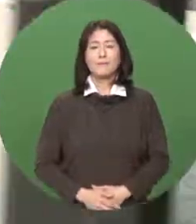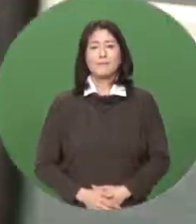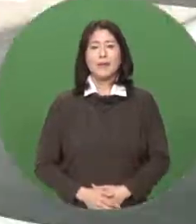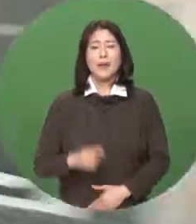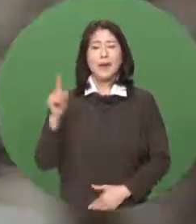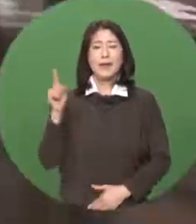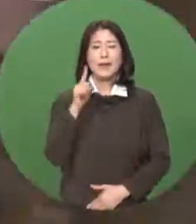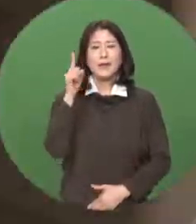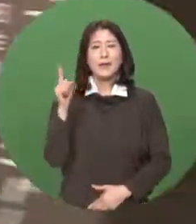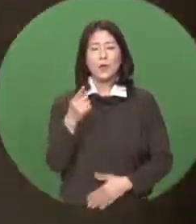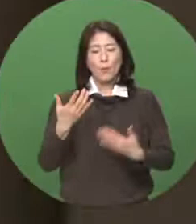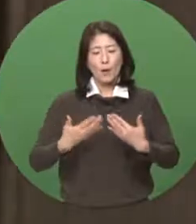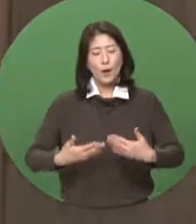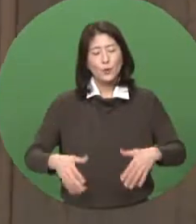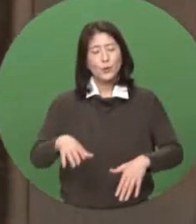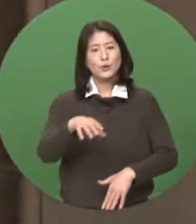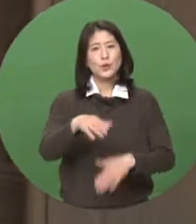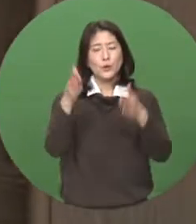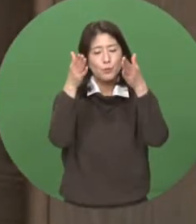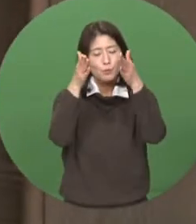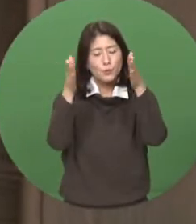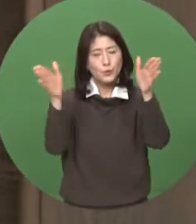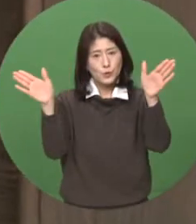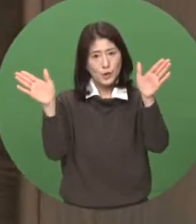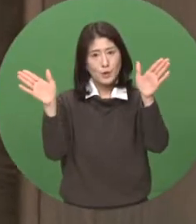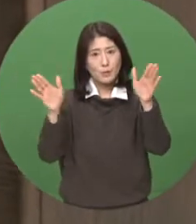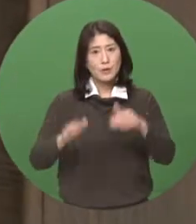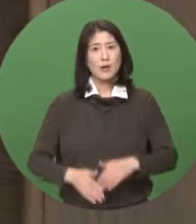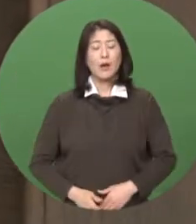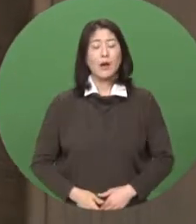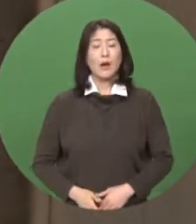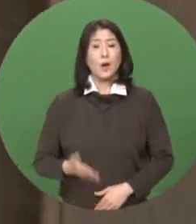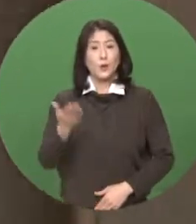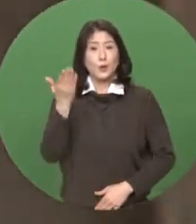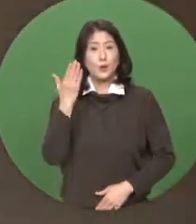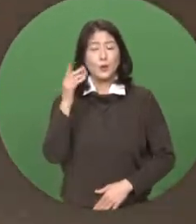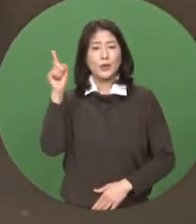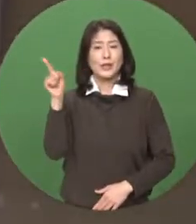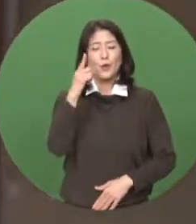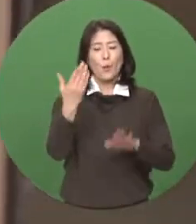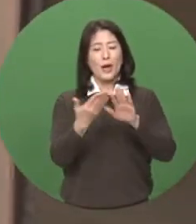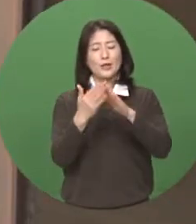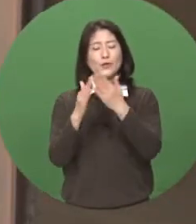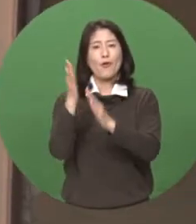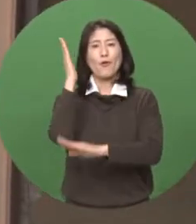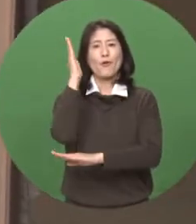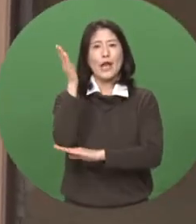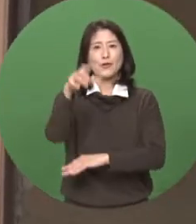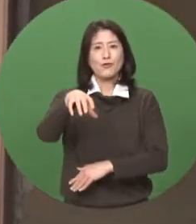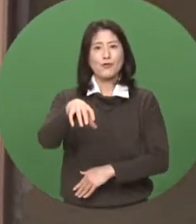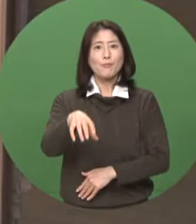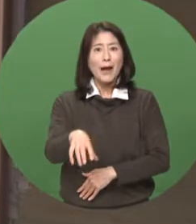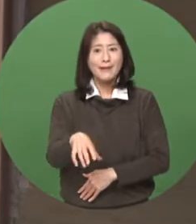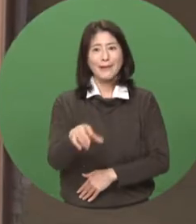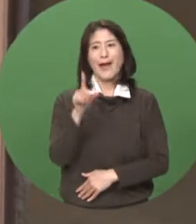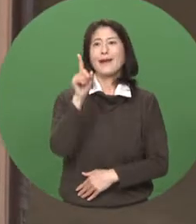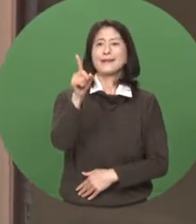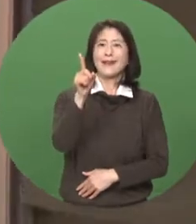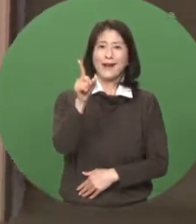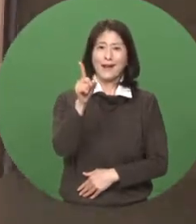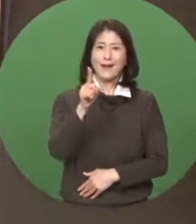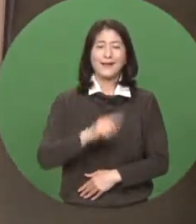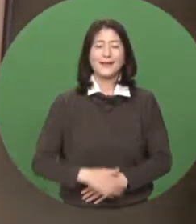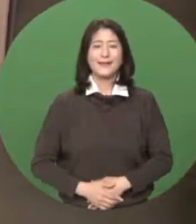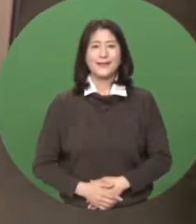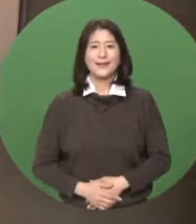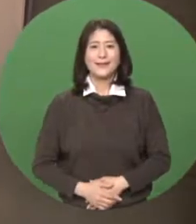生駒ふるさとミュージアム、旧生駒町役場庁舎って書いてあ